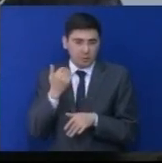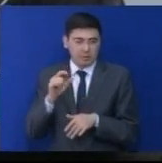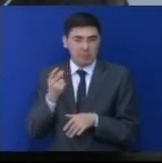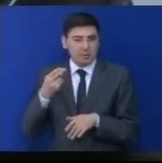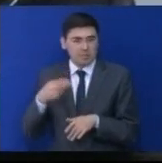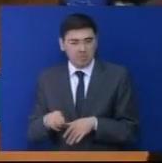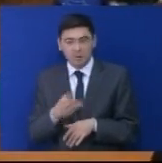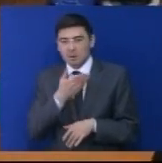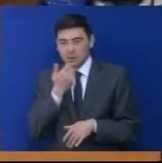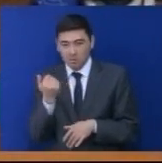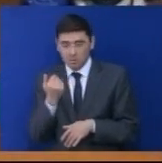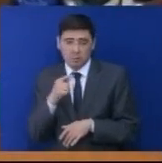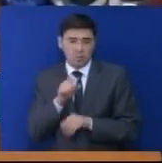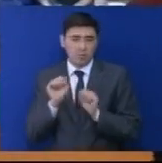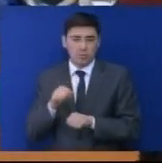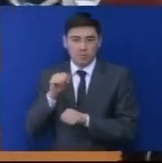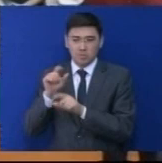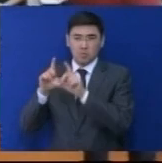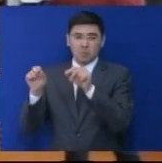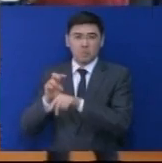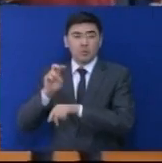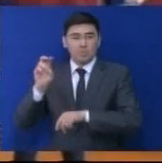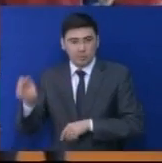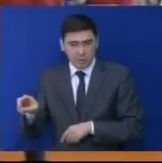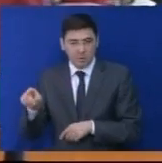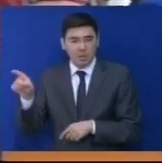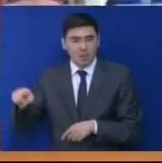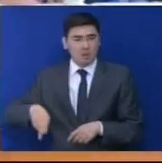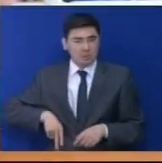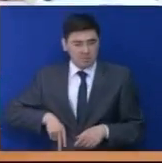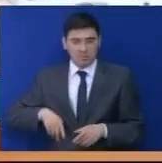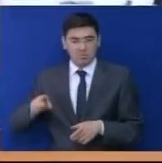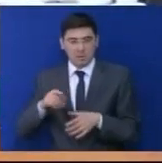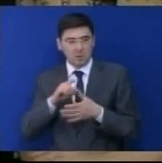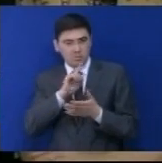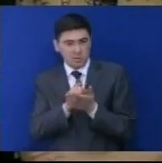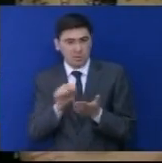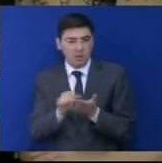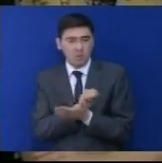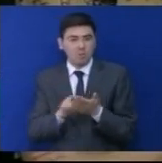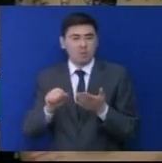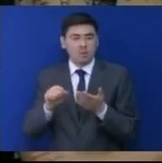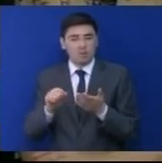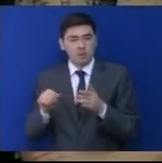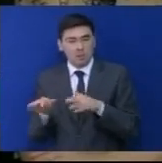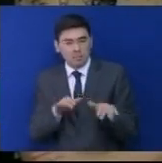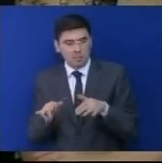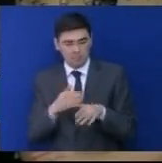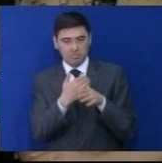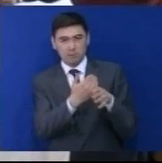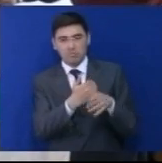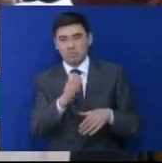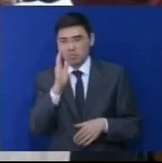могут обратиться в школу, и руководство учреждения обязано помочь им в оформлении документов. Не секрет, что раньше директора школ